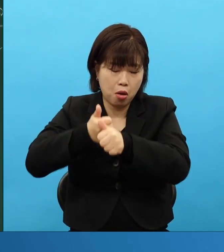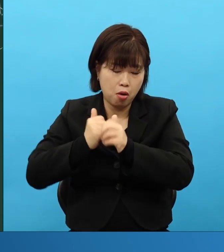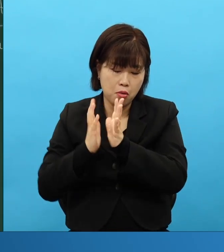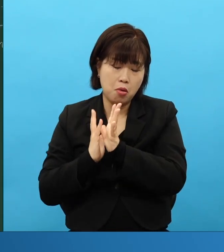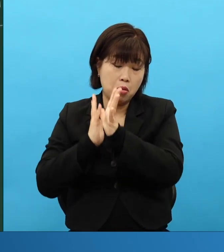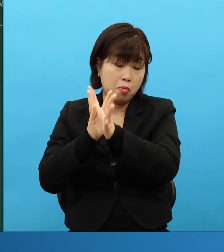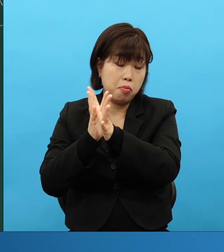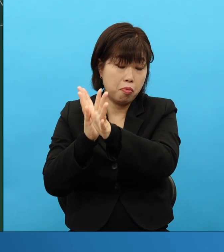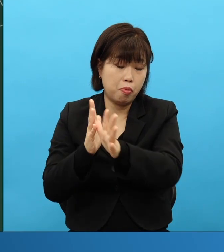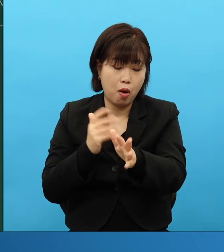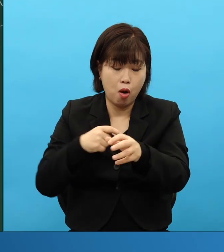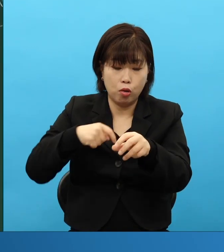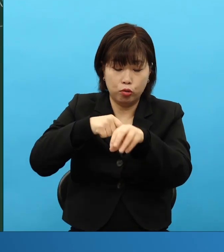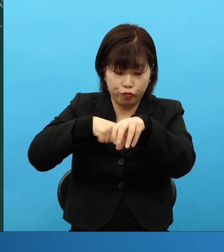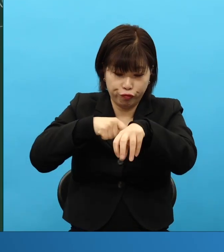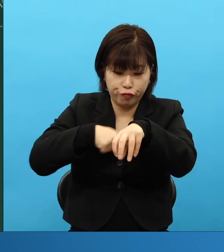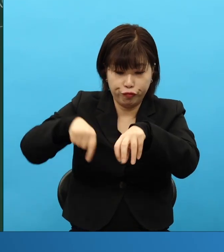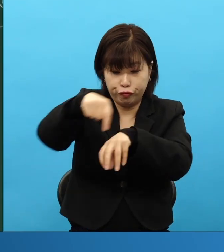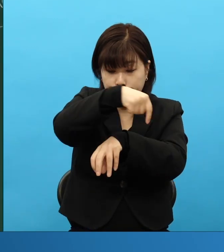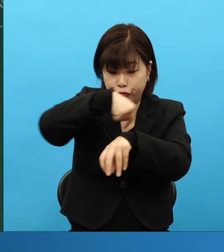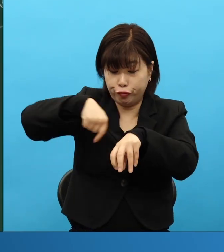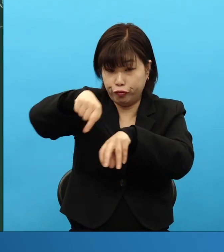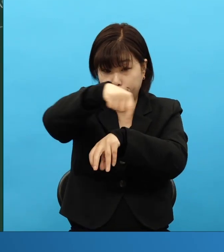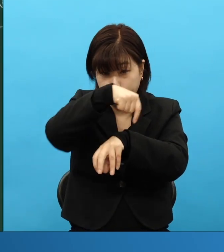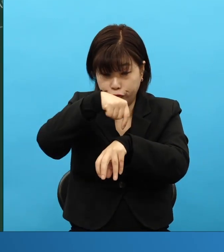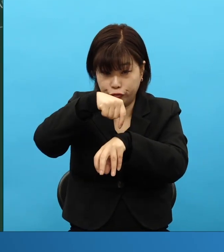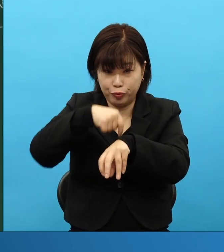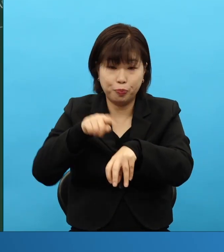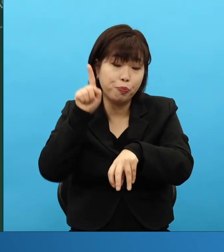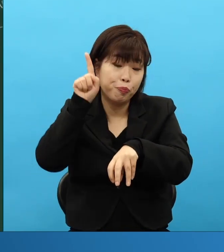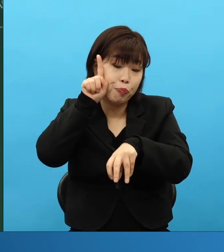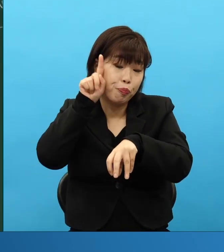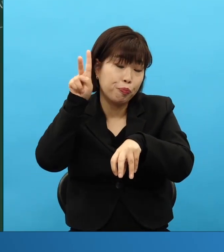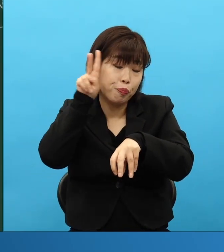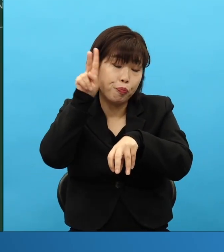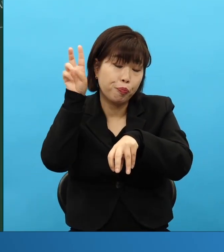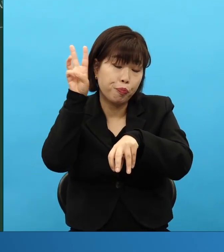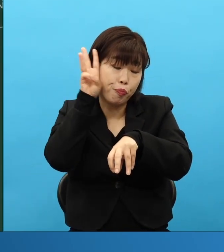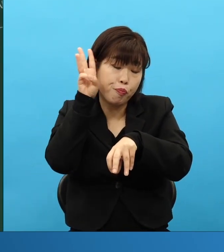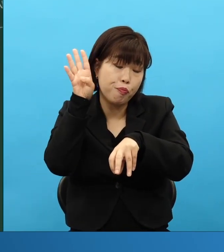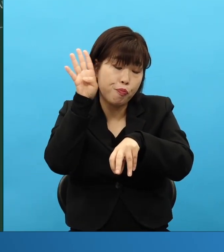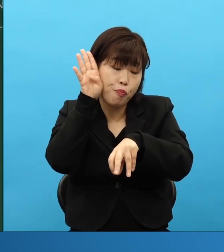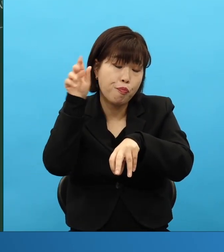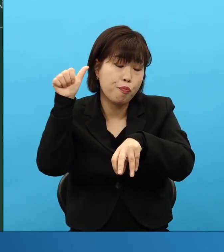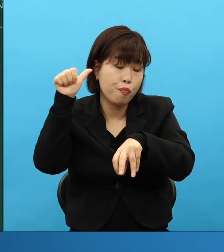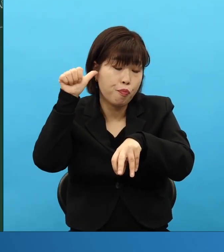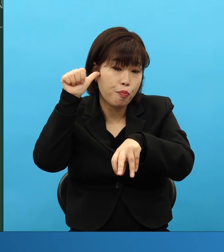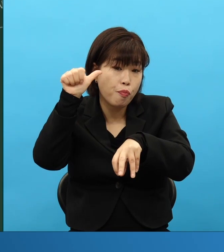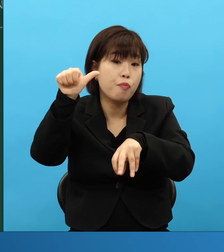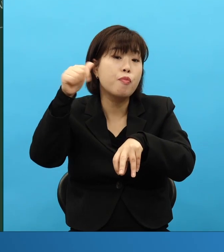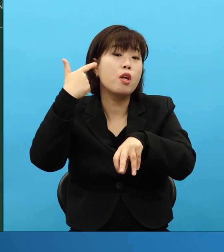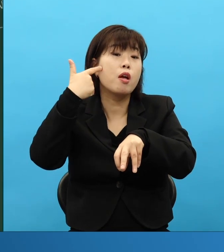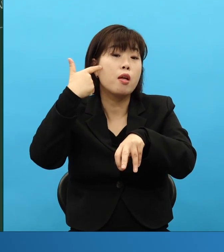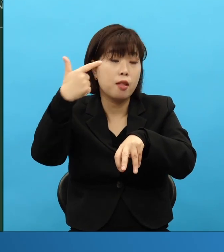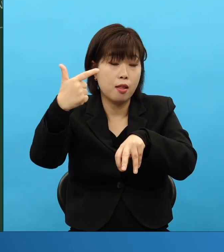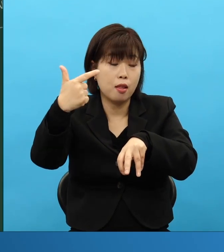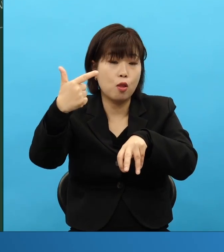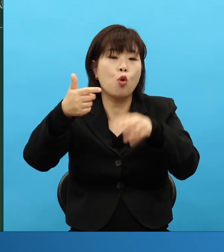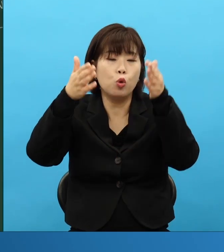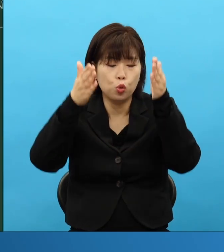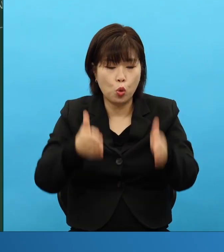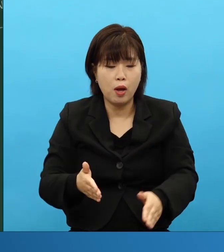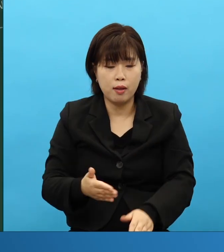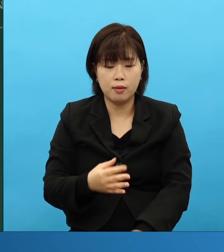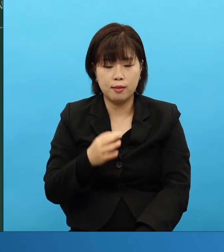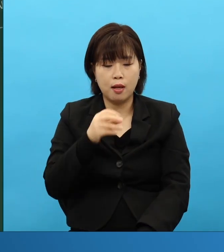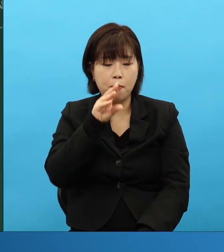instructions. 여섯 동안 도는데 절대 입을 벌리지 마라. While circling for 6 days, do not open your mouth at all. 입 때문에 일이 안 돼. Because if you